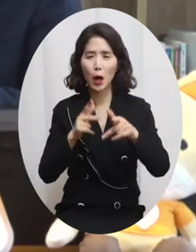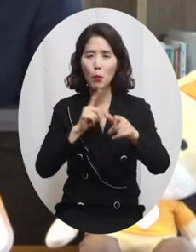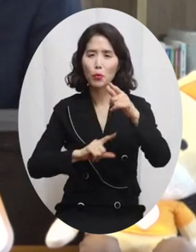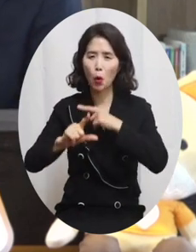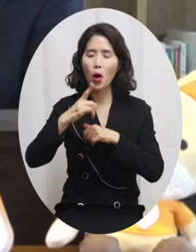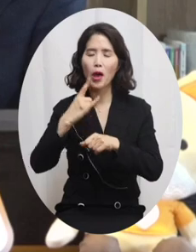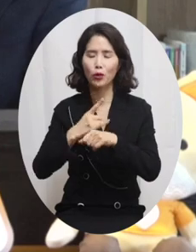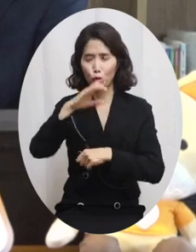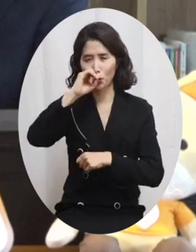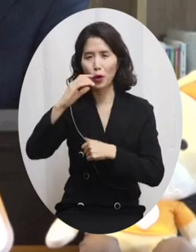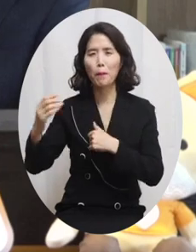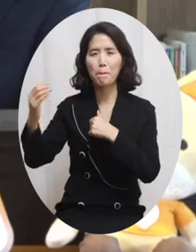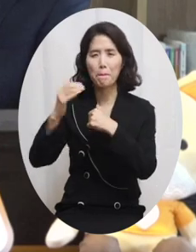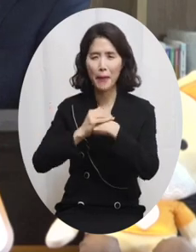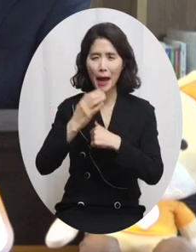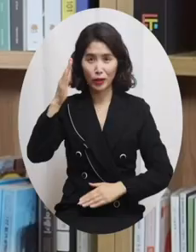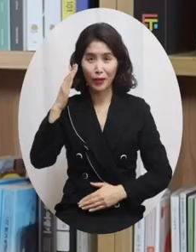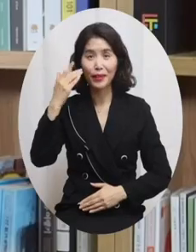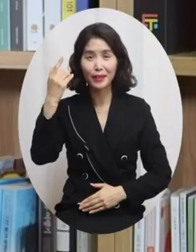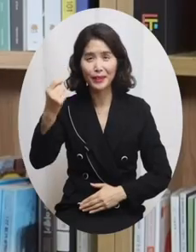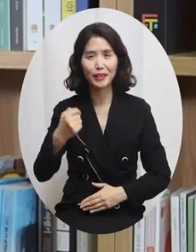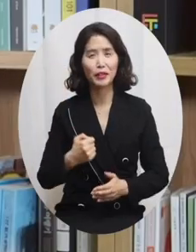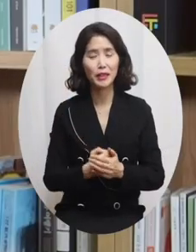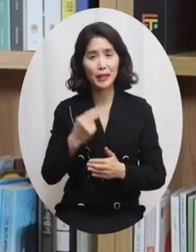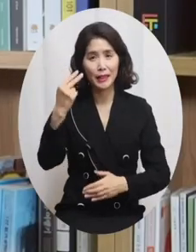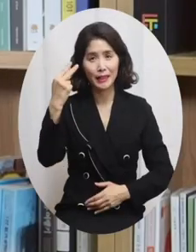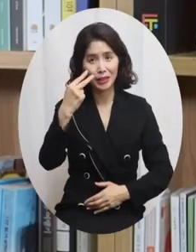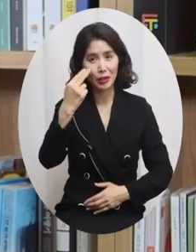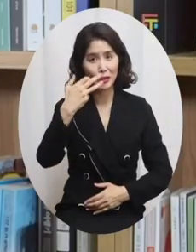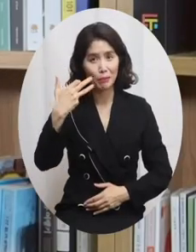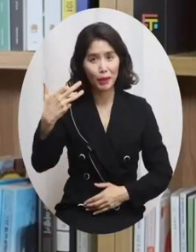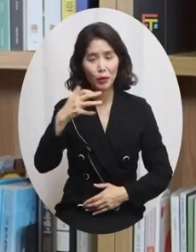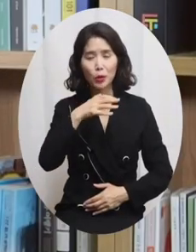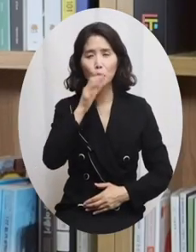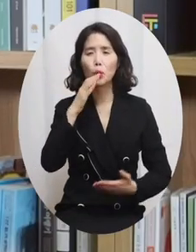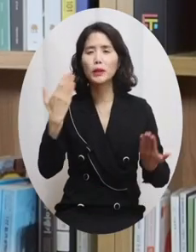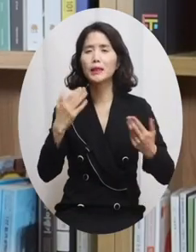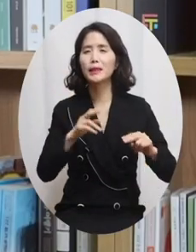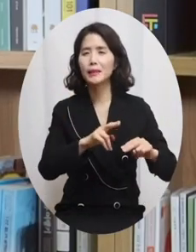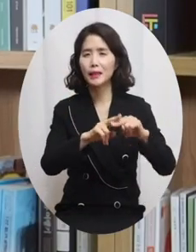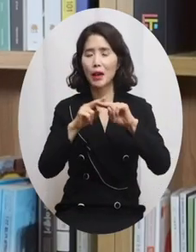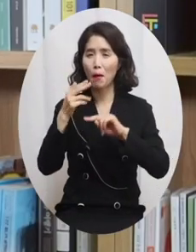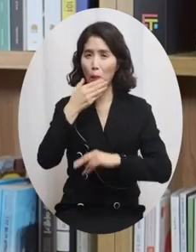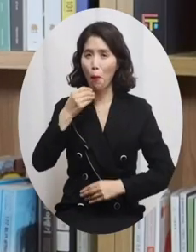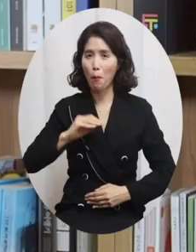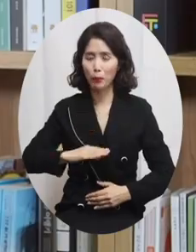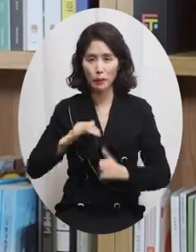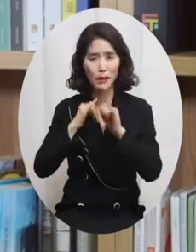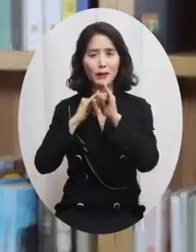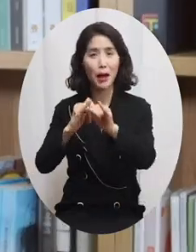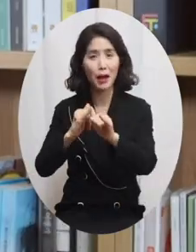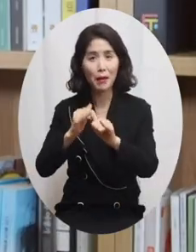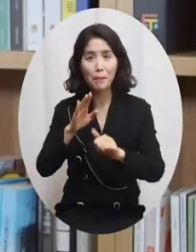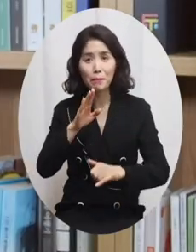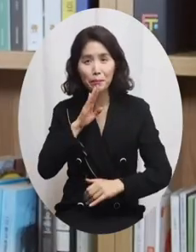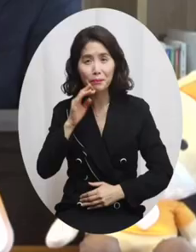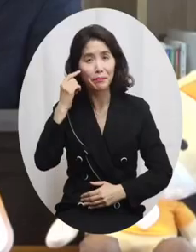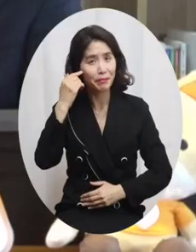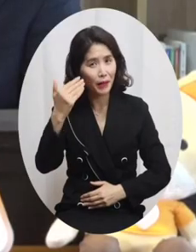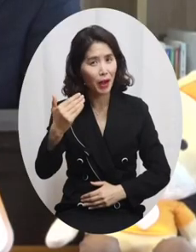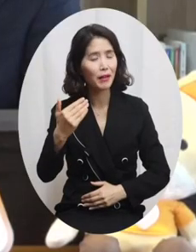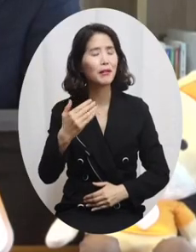좋다 이렇게 인정이 된 거죠. 2018년도에 그 노인 일자리 보건복지부 대상 그렇게 알고 있는데